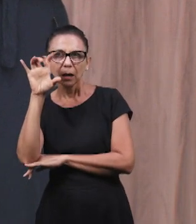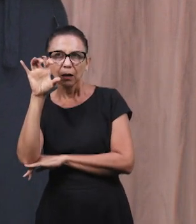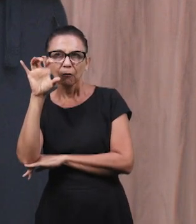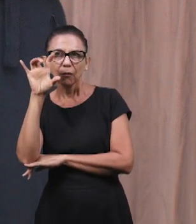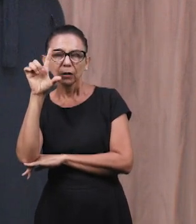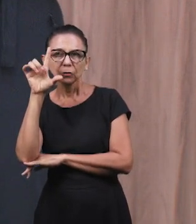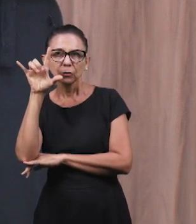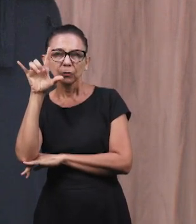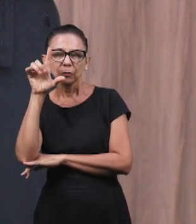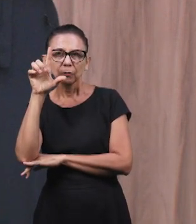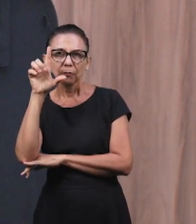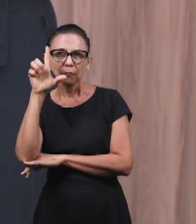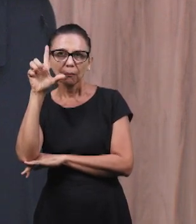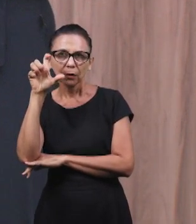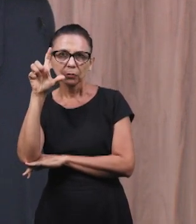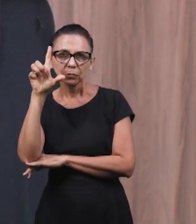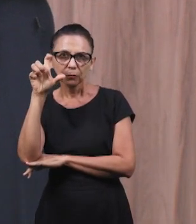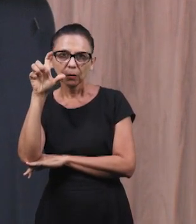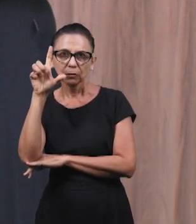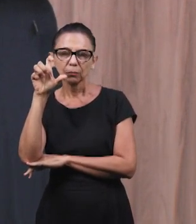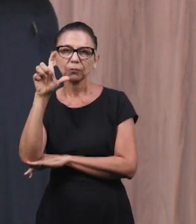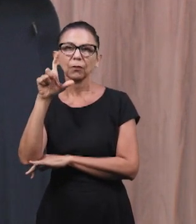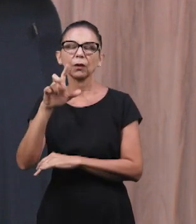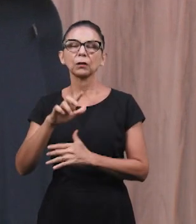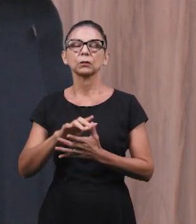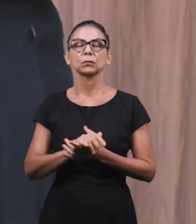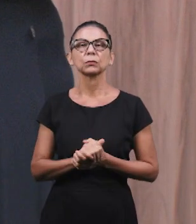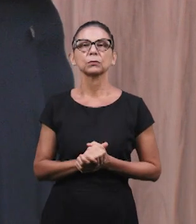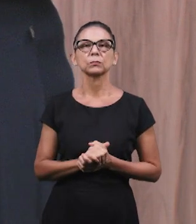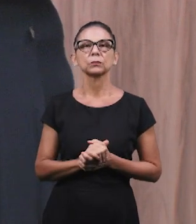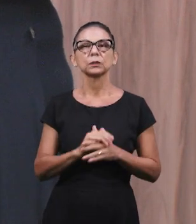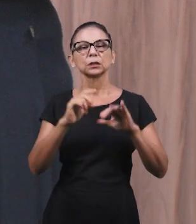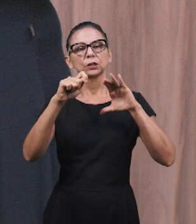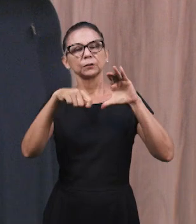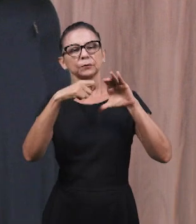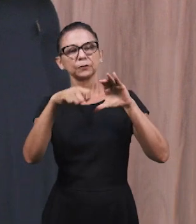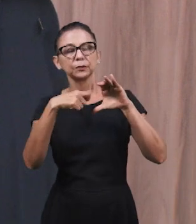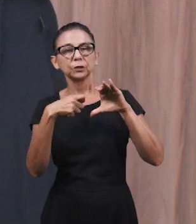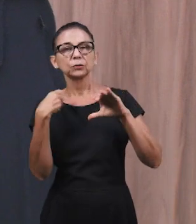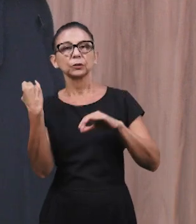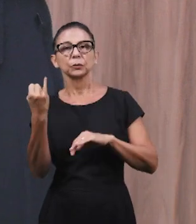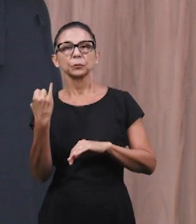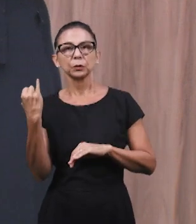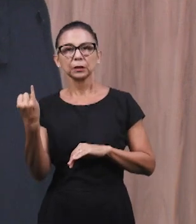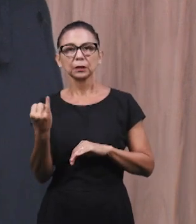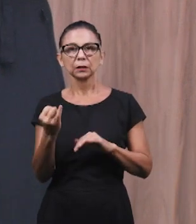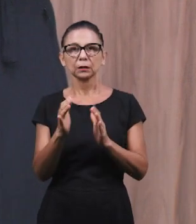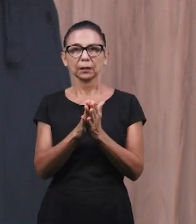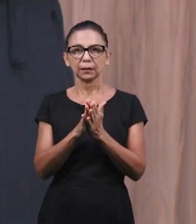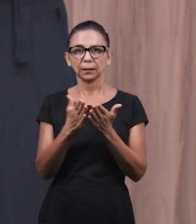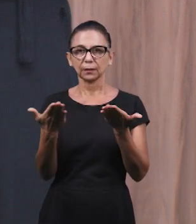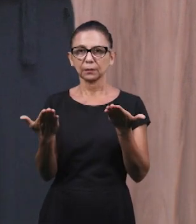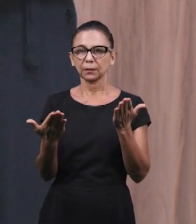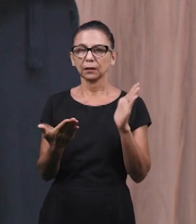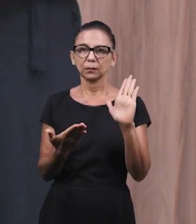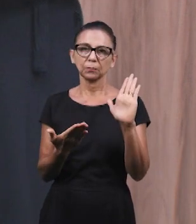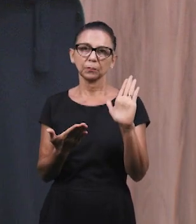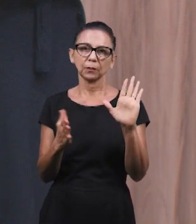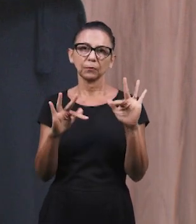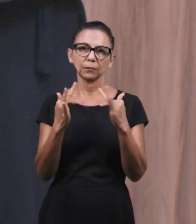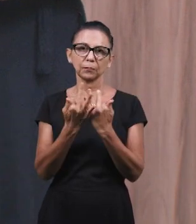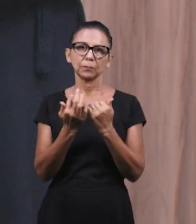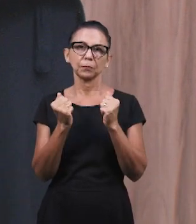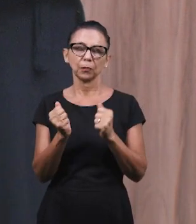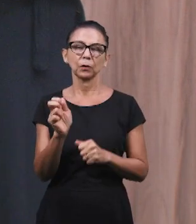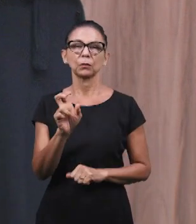et c'est important d'enregistrer les photos et les vidéos. Ici, il y a un cahier de registre. Ce cahier peut être utilisé